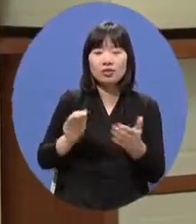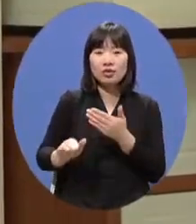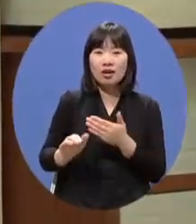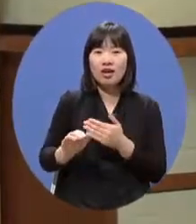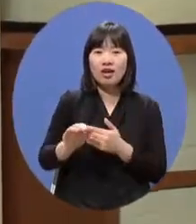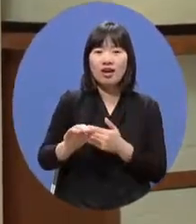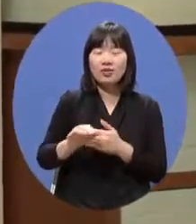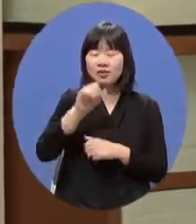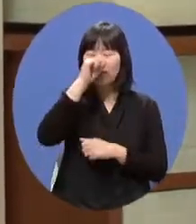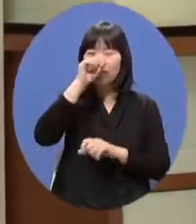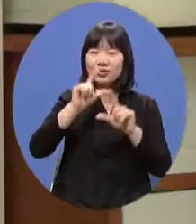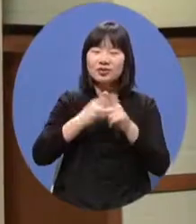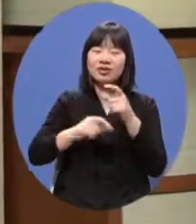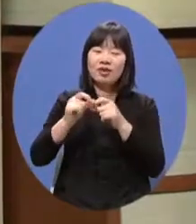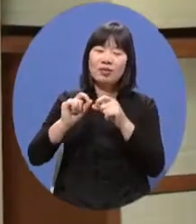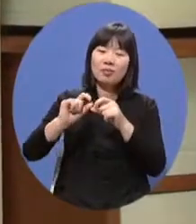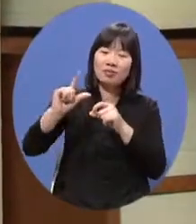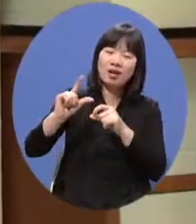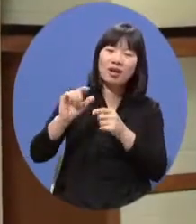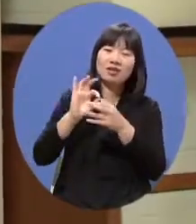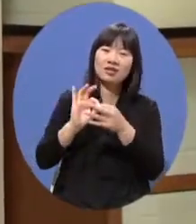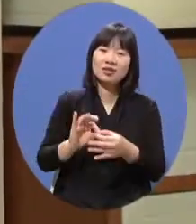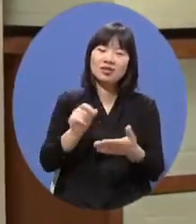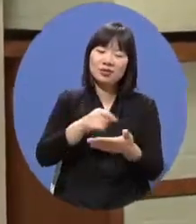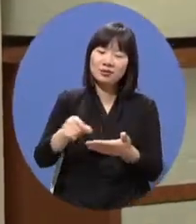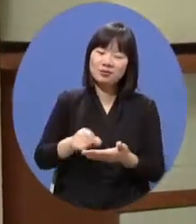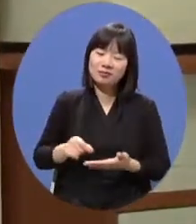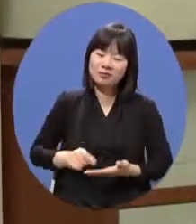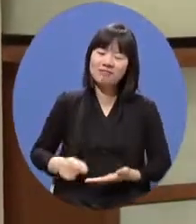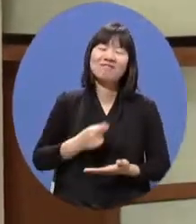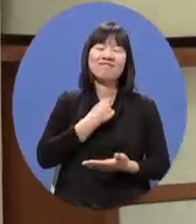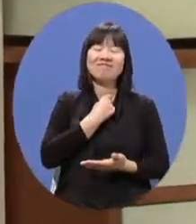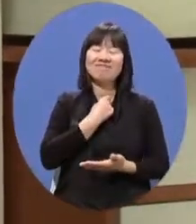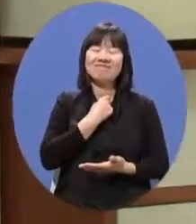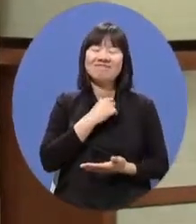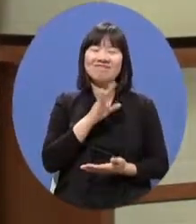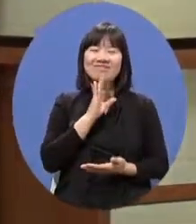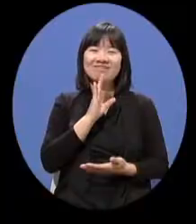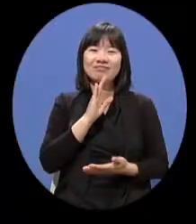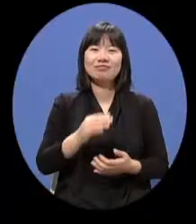장점이 훨씬 많이 계속 적고 싶어요. 네.